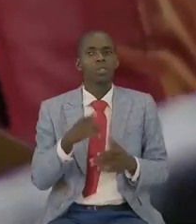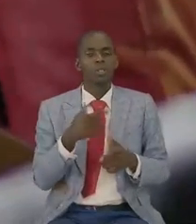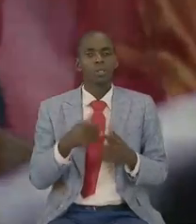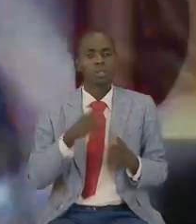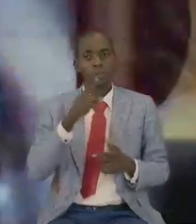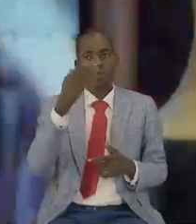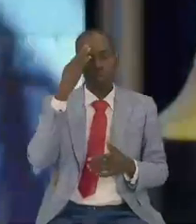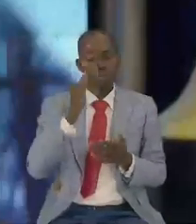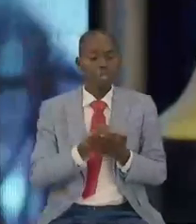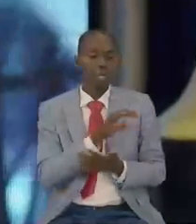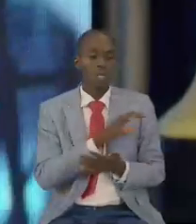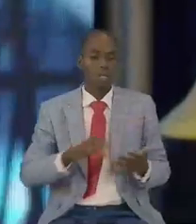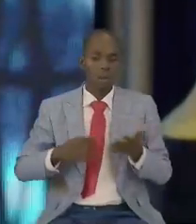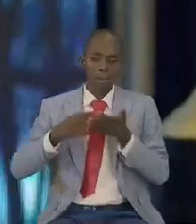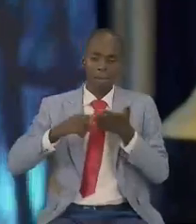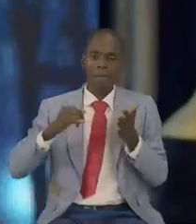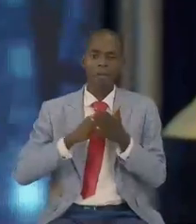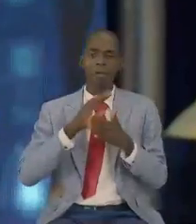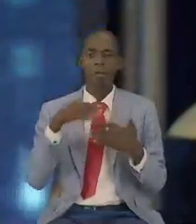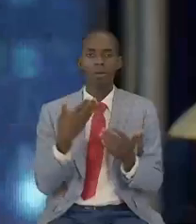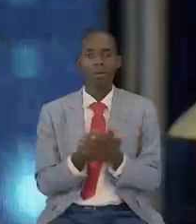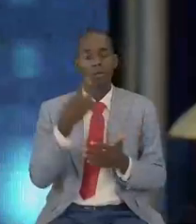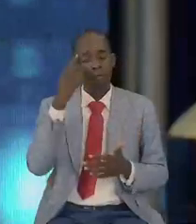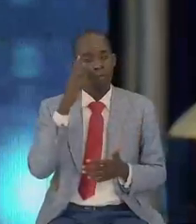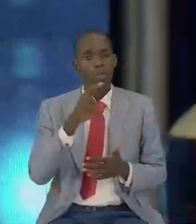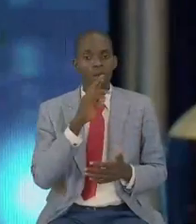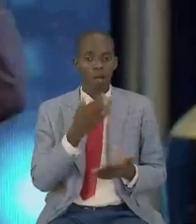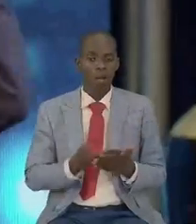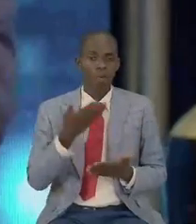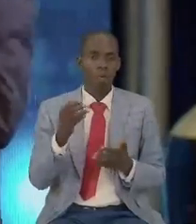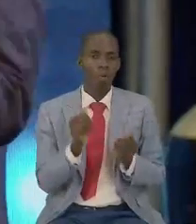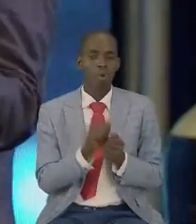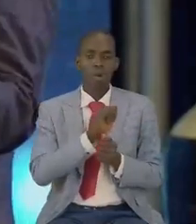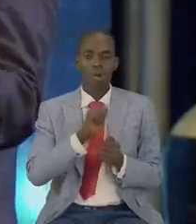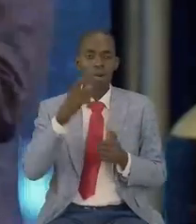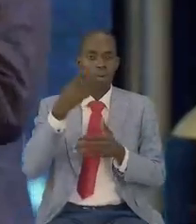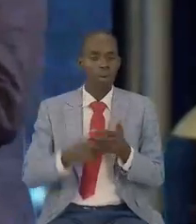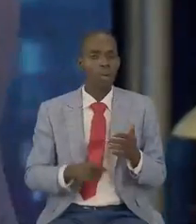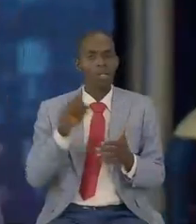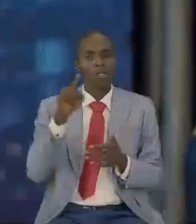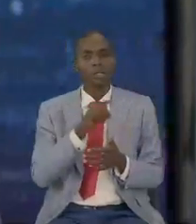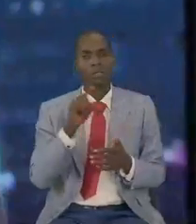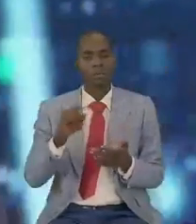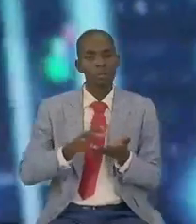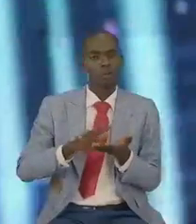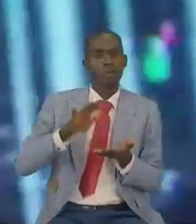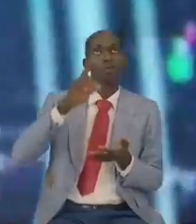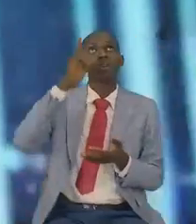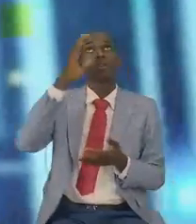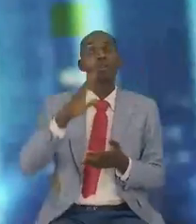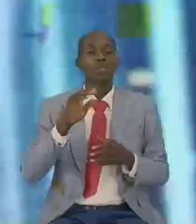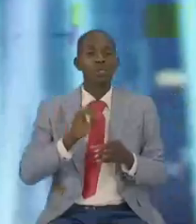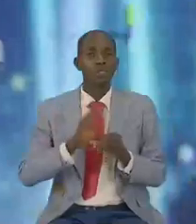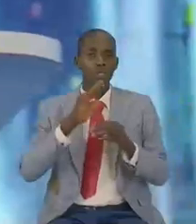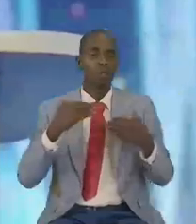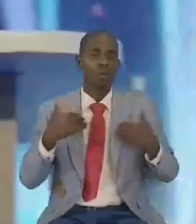prix. Et dit, car vous avez été rachetés à un grand prix, donc glorifiez donc Dieu dans votre corps et